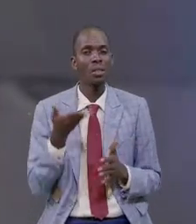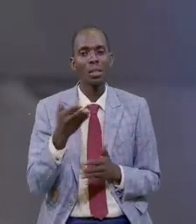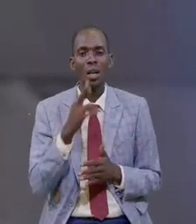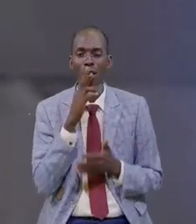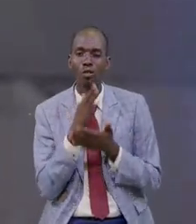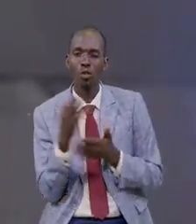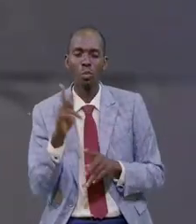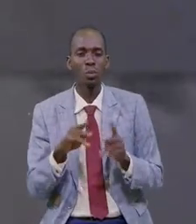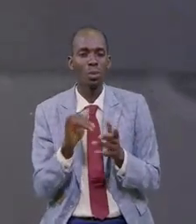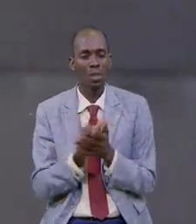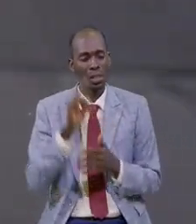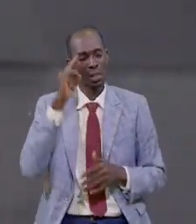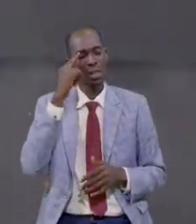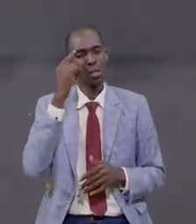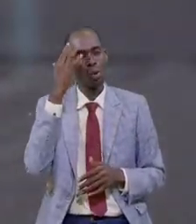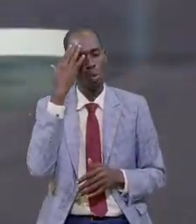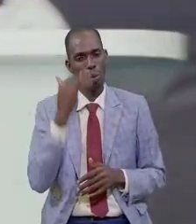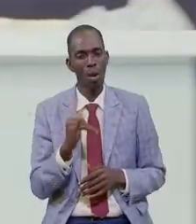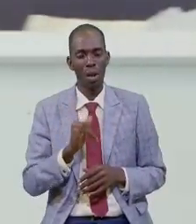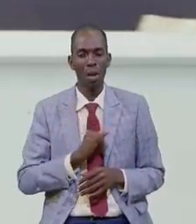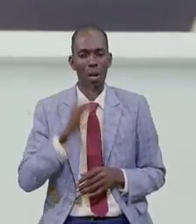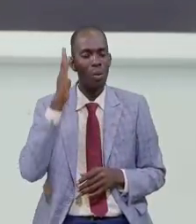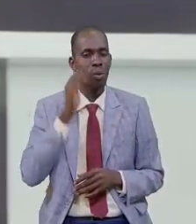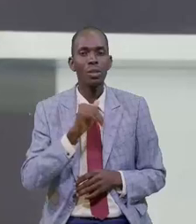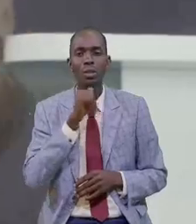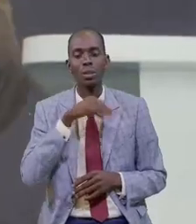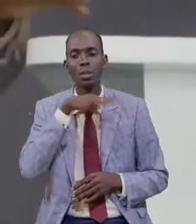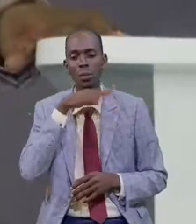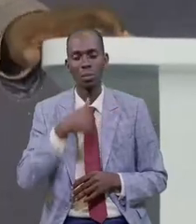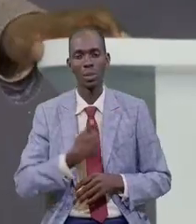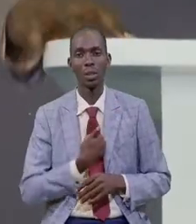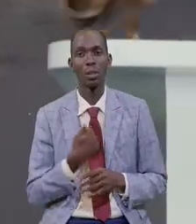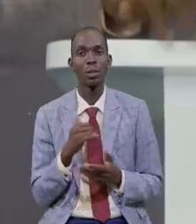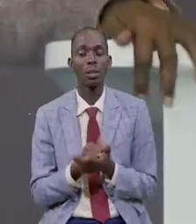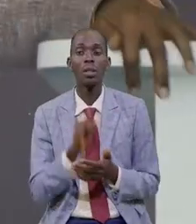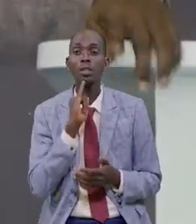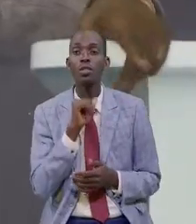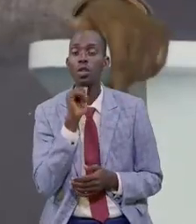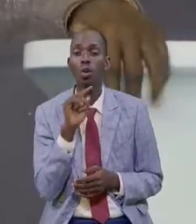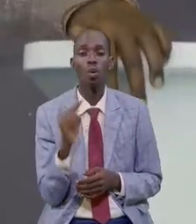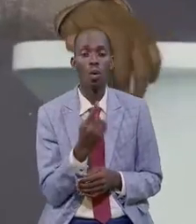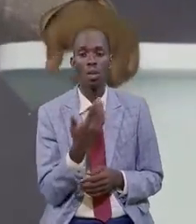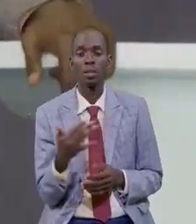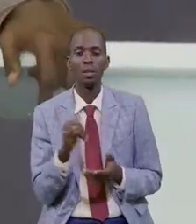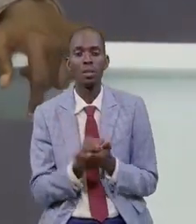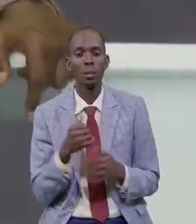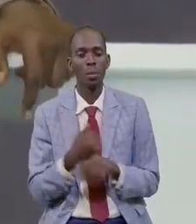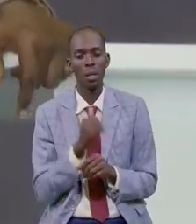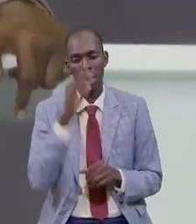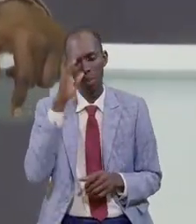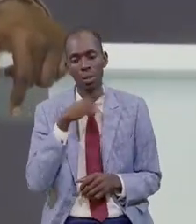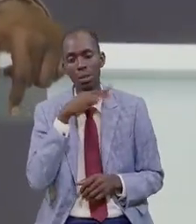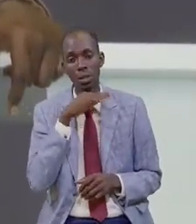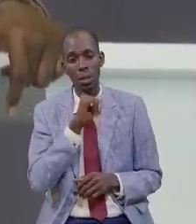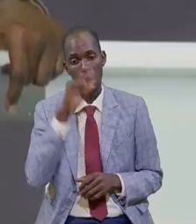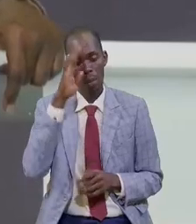dire disent vin je vais pas me souiller par le vin mais ce n'est pas la seule chose qui souille un homme un homme qui